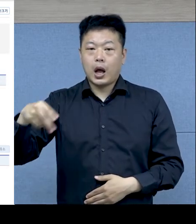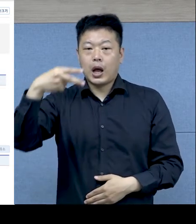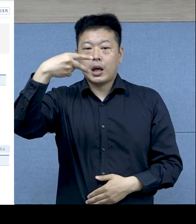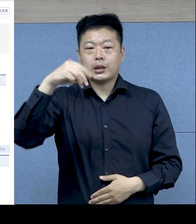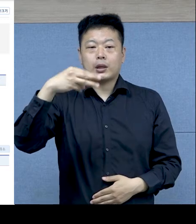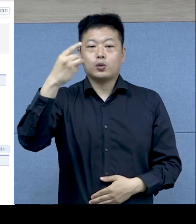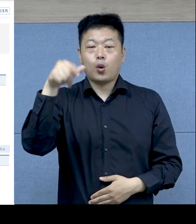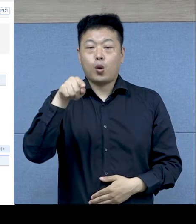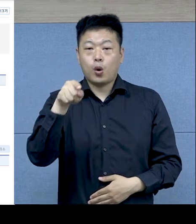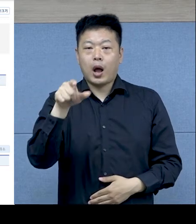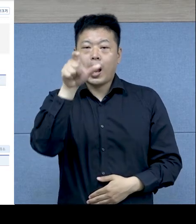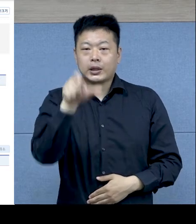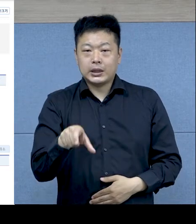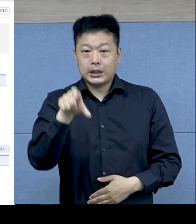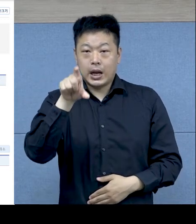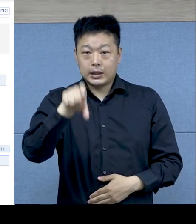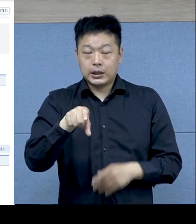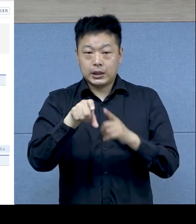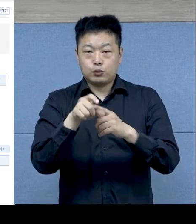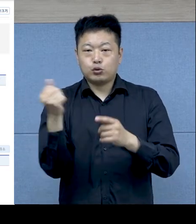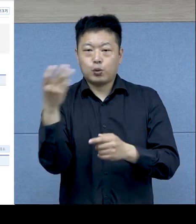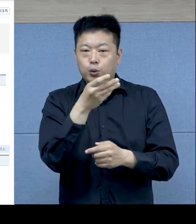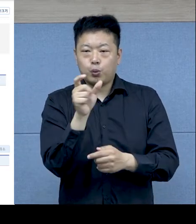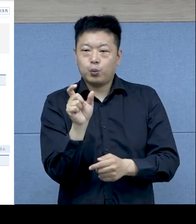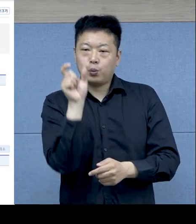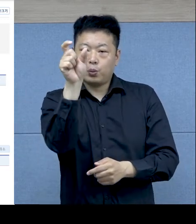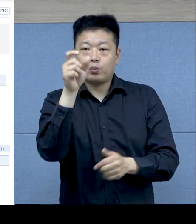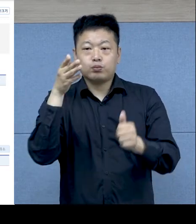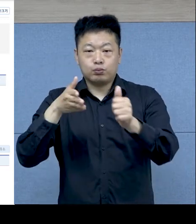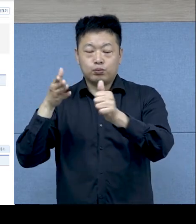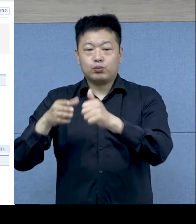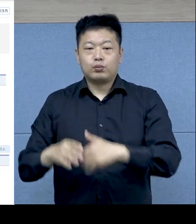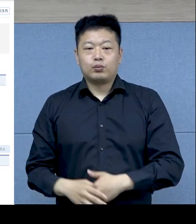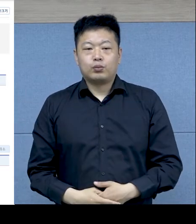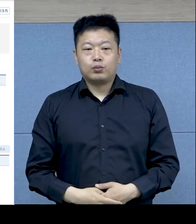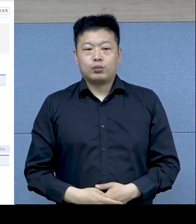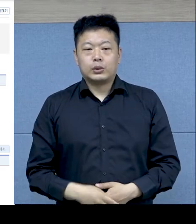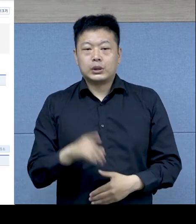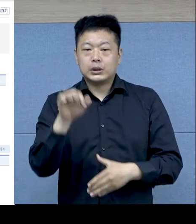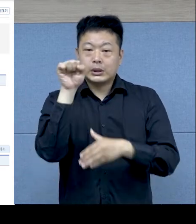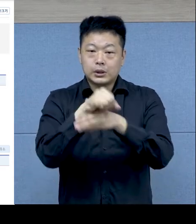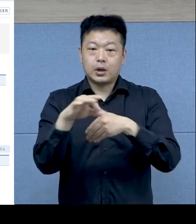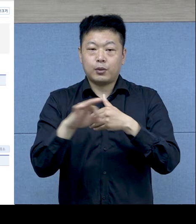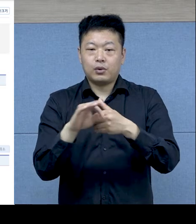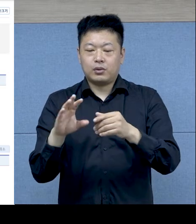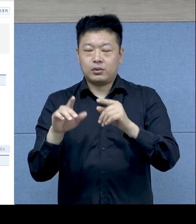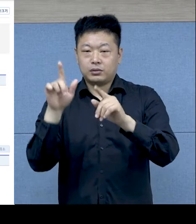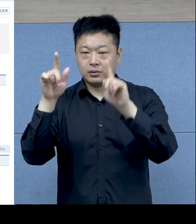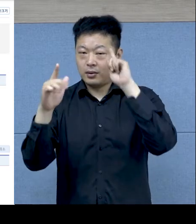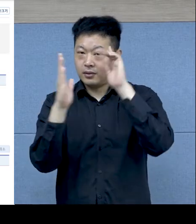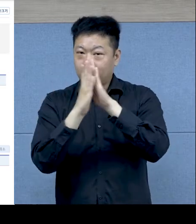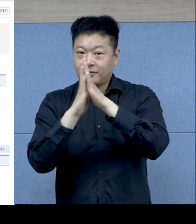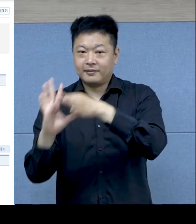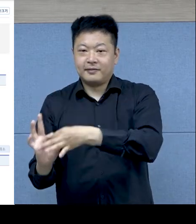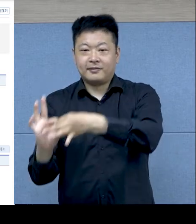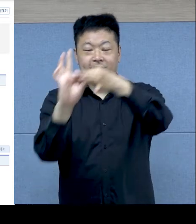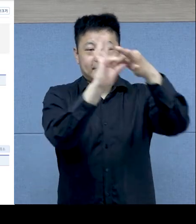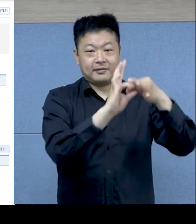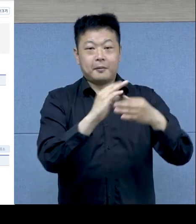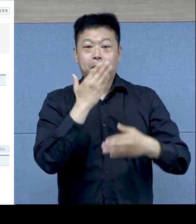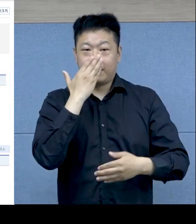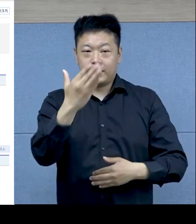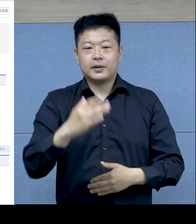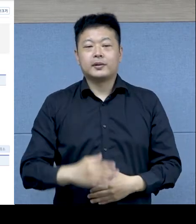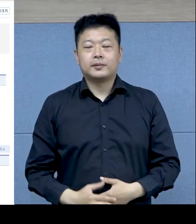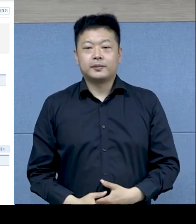클릭하면 카드 정보가 최종 등록됩니다. 그럼 이제부터 카드로 지출하셨을 때 승인 내역들이 자동 연동이 되게